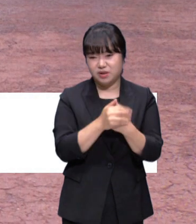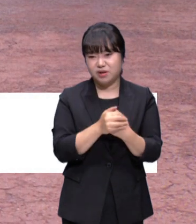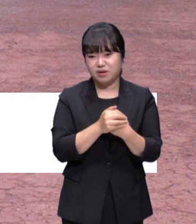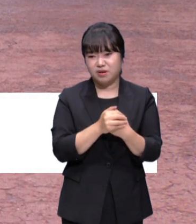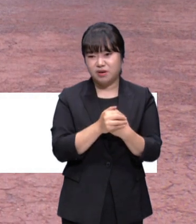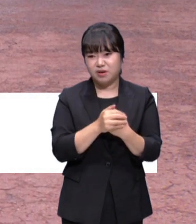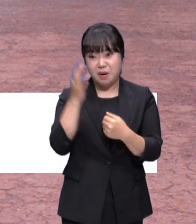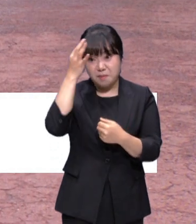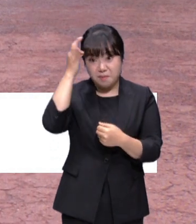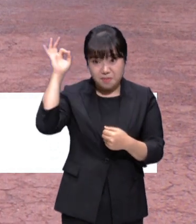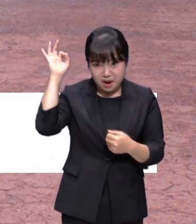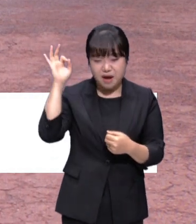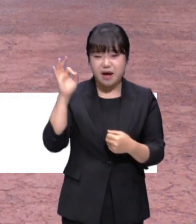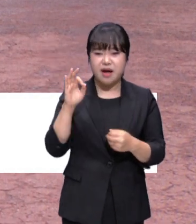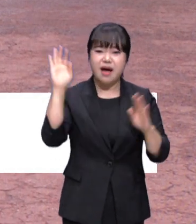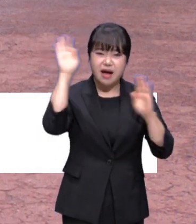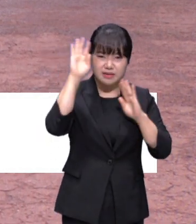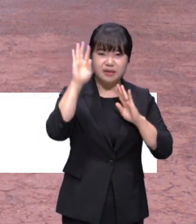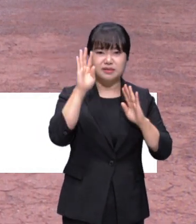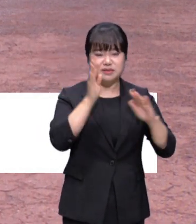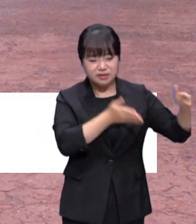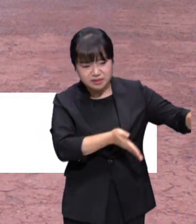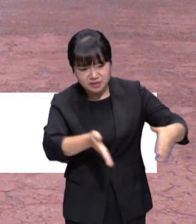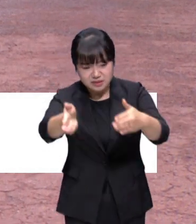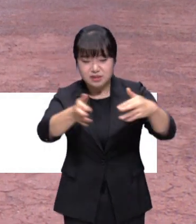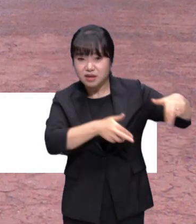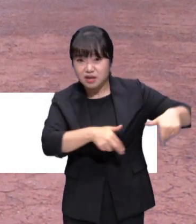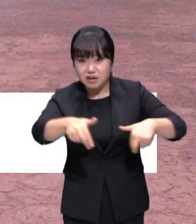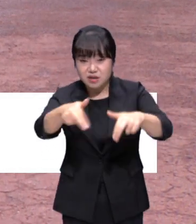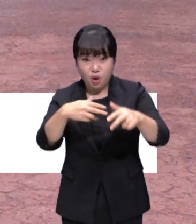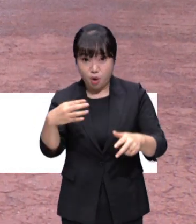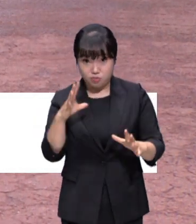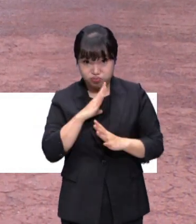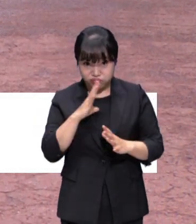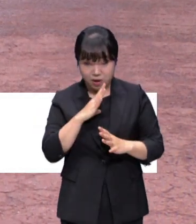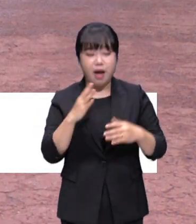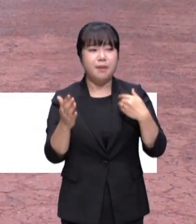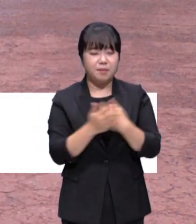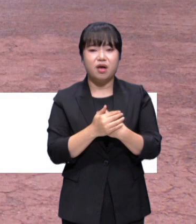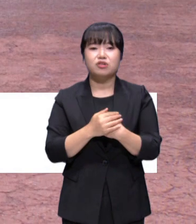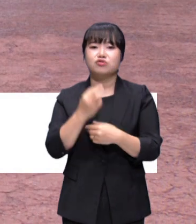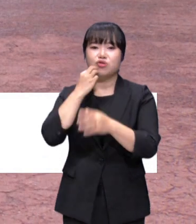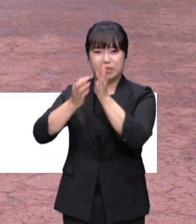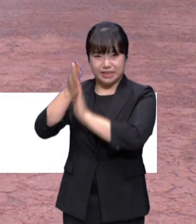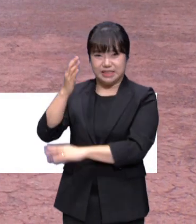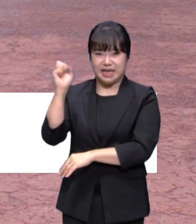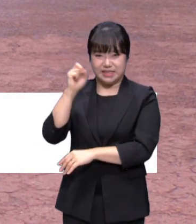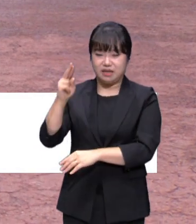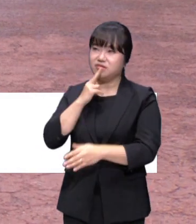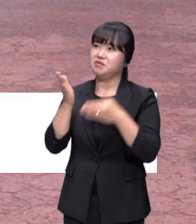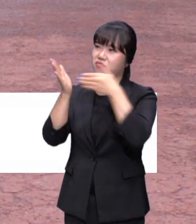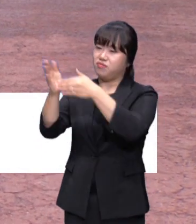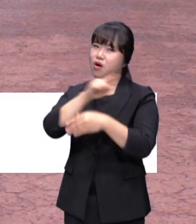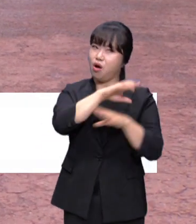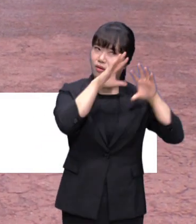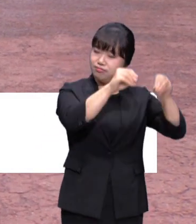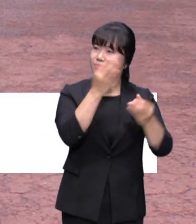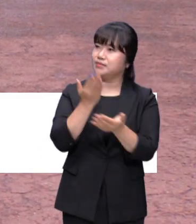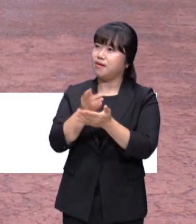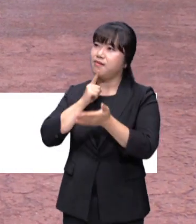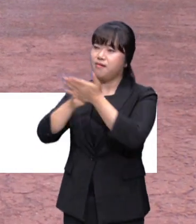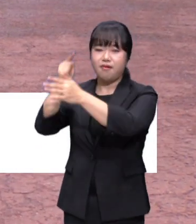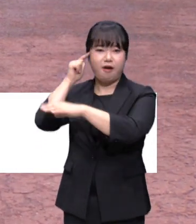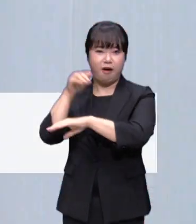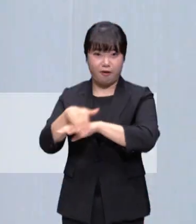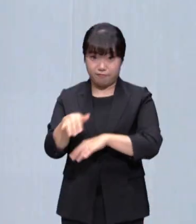과정에서 아이들의 통학로 안전이 계속 불안하다 하면은 언제든지 서울시와 SH에 다 건의를 해서 공사를 중지시킬 계획도